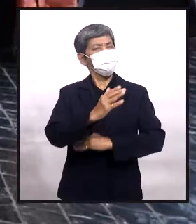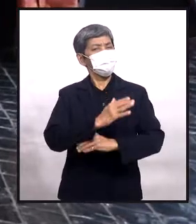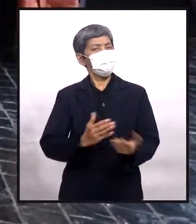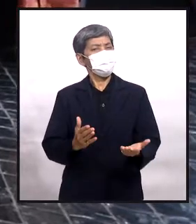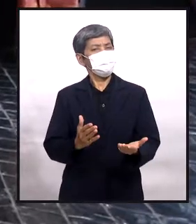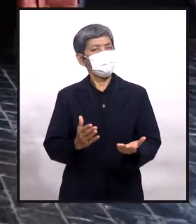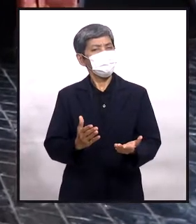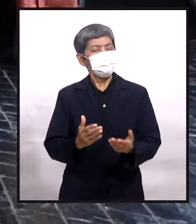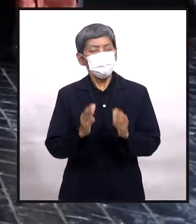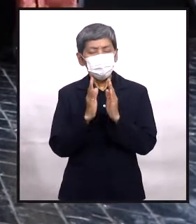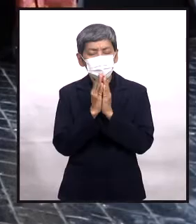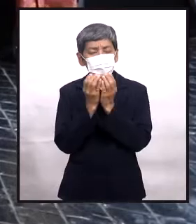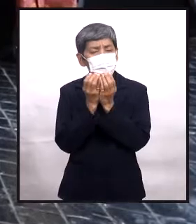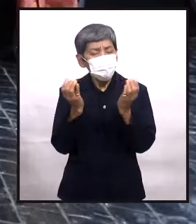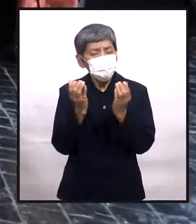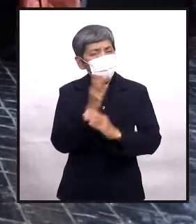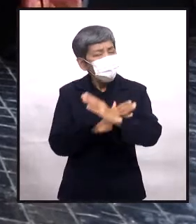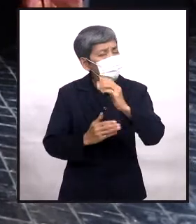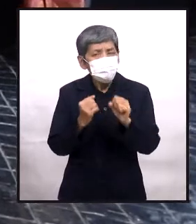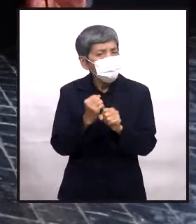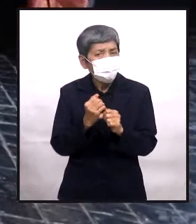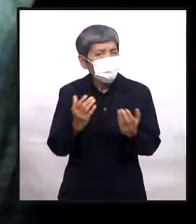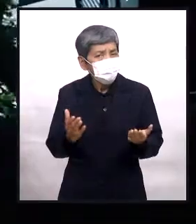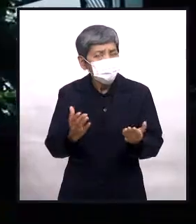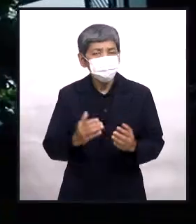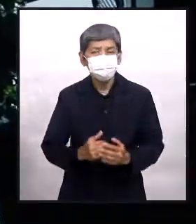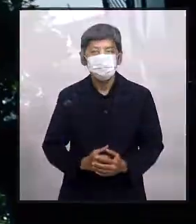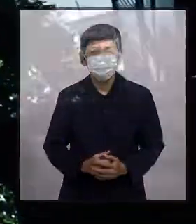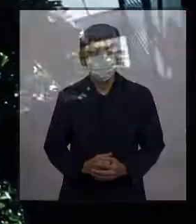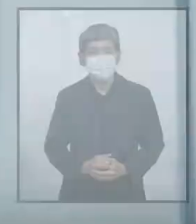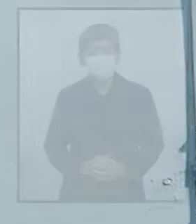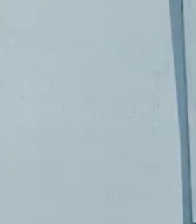ณหมายเรานำธรรมะเข้าสู่คนพิการได้ยังไงบ้างคะ